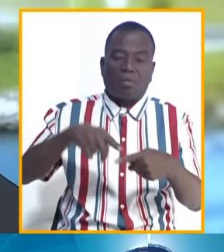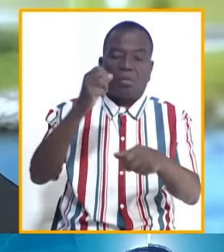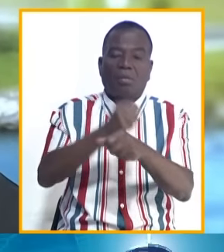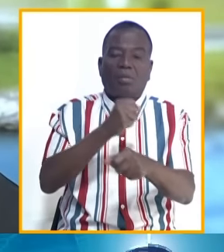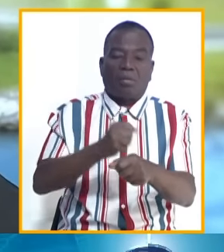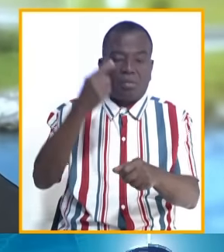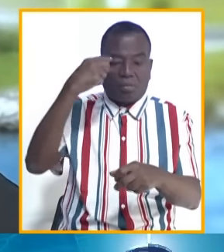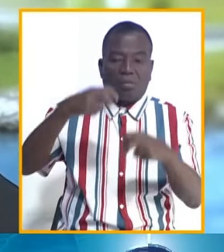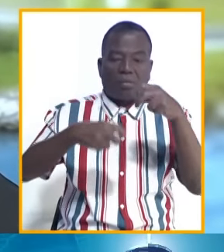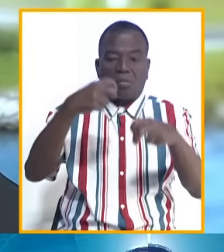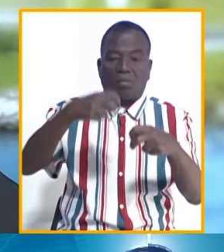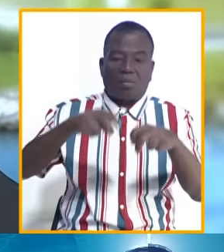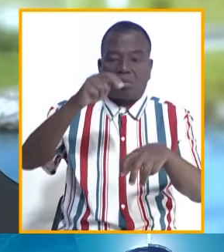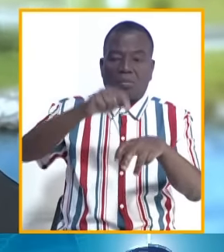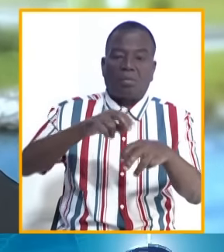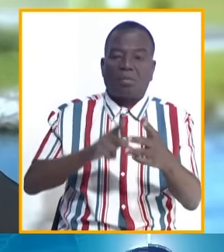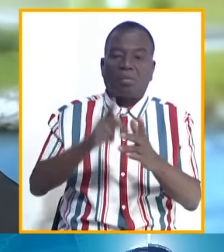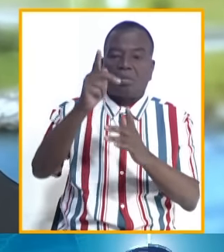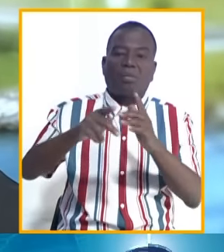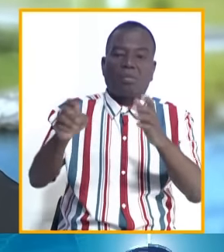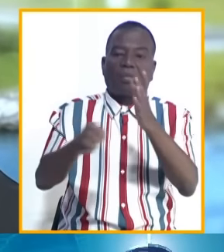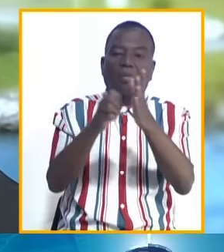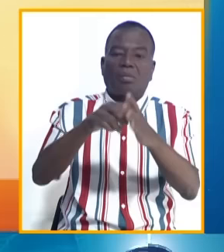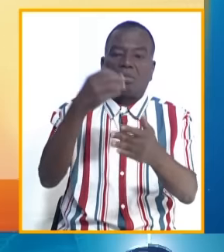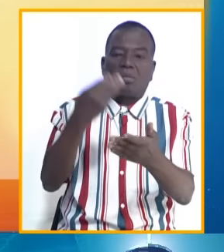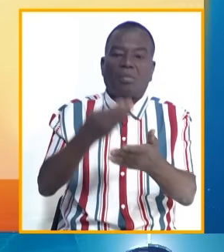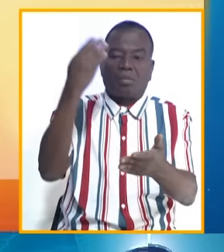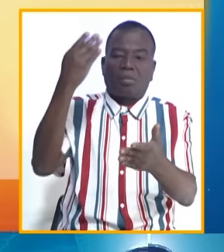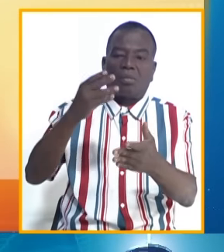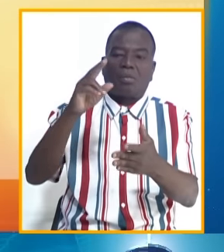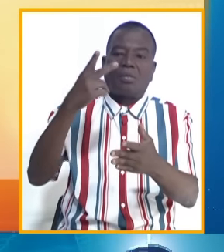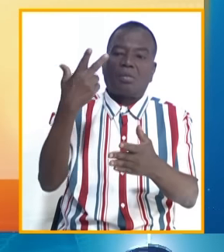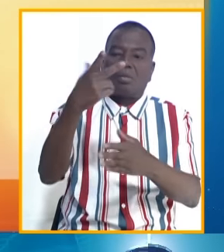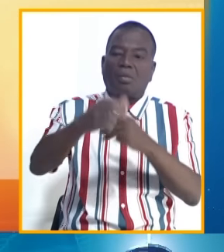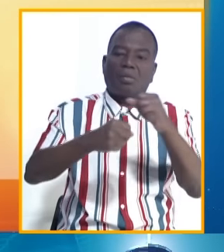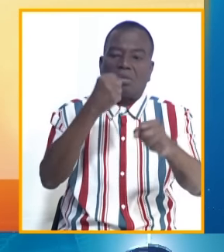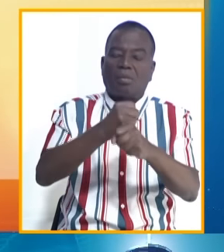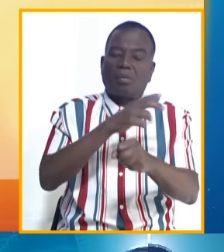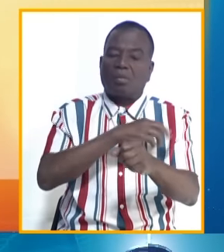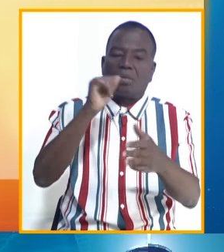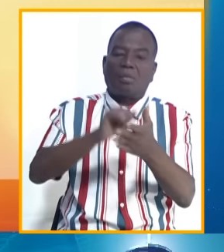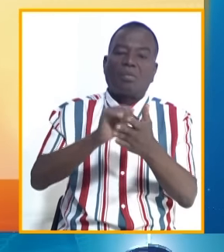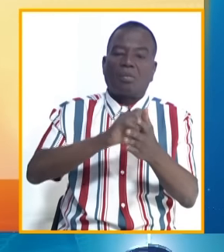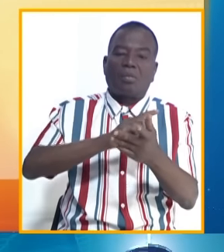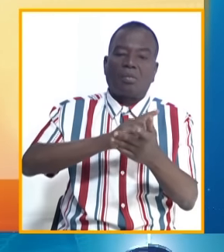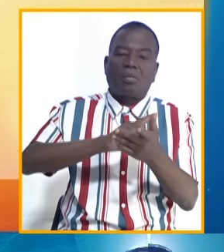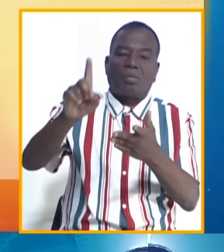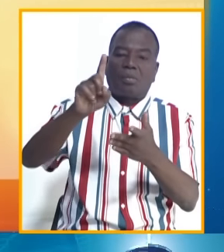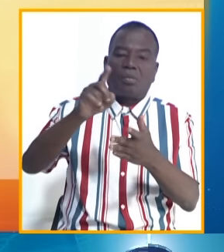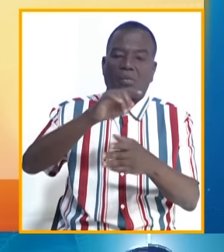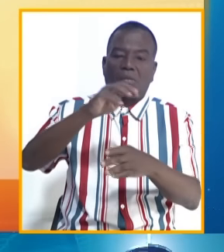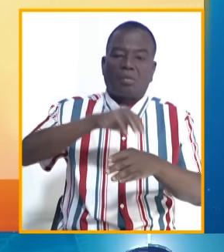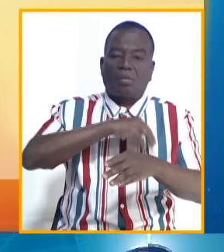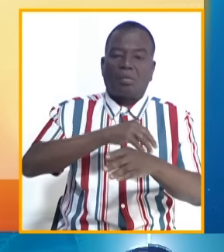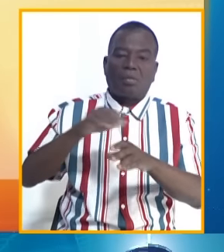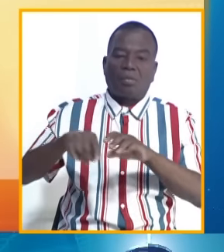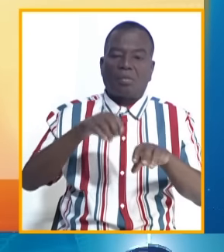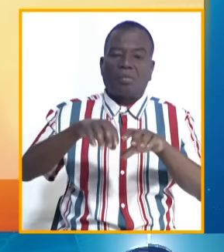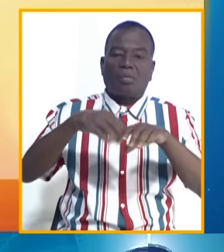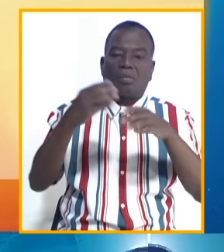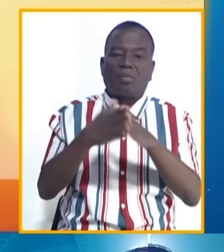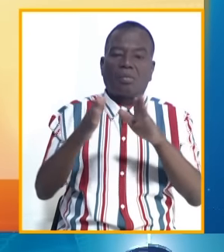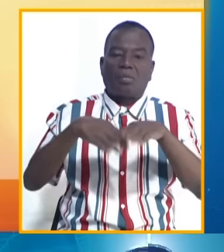de l'évaluation du programme économique et financier triennal. Et cette semaine, la mission a participé à une séance de